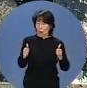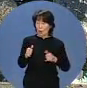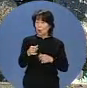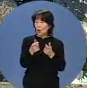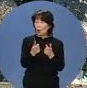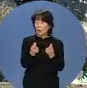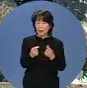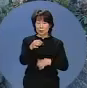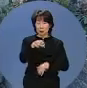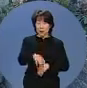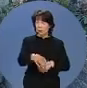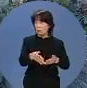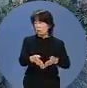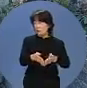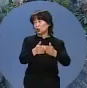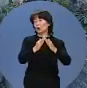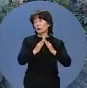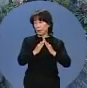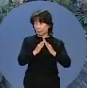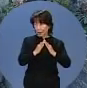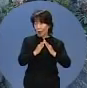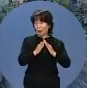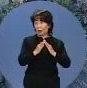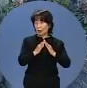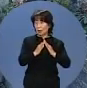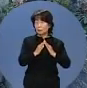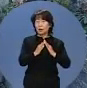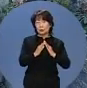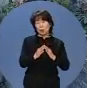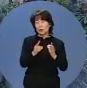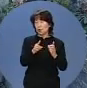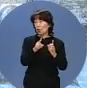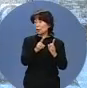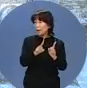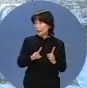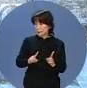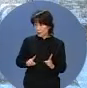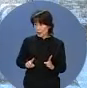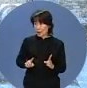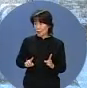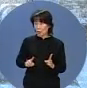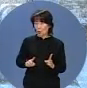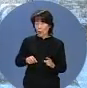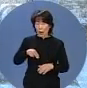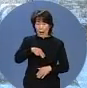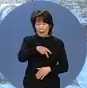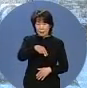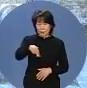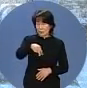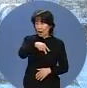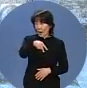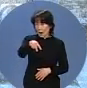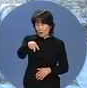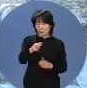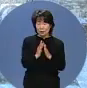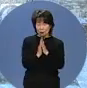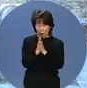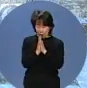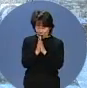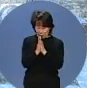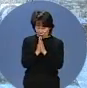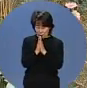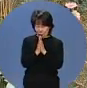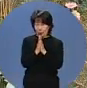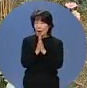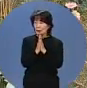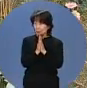たちもここへお墓を建てるようになりました。でそれとともにね、西国三所、三十